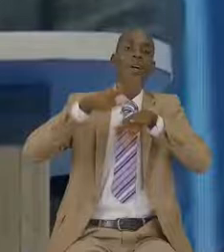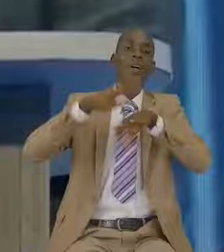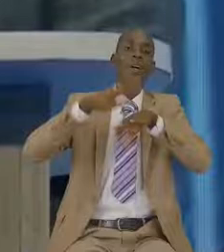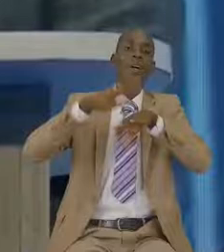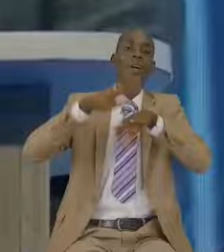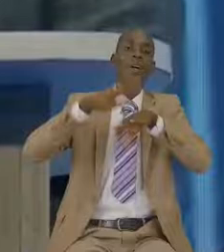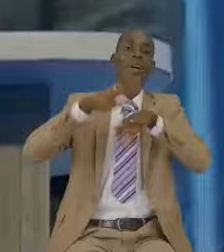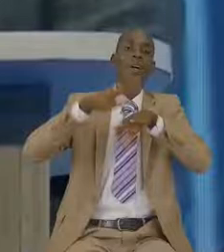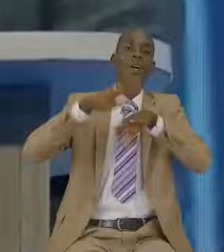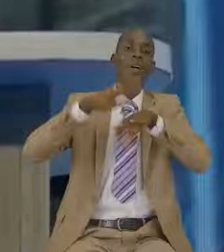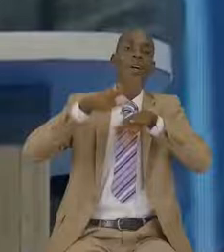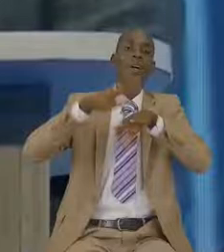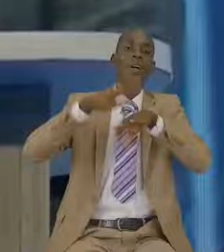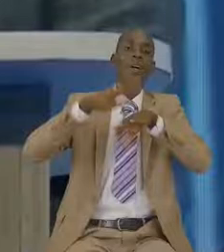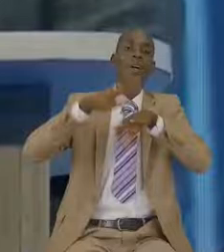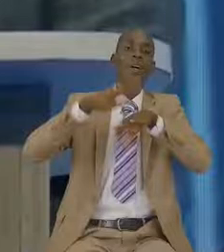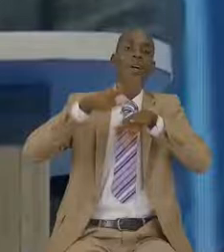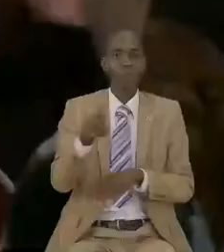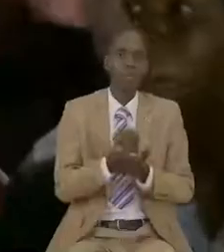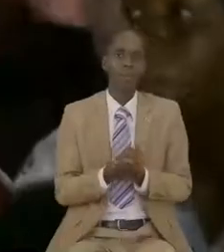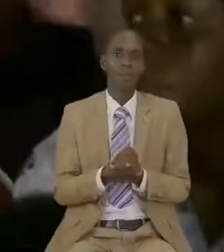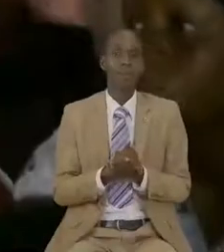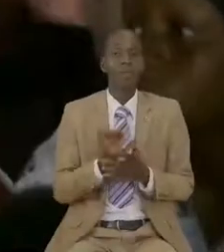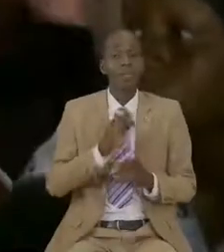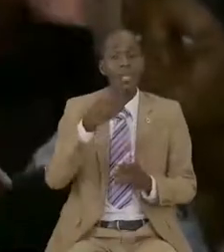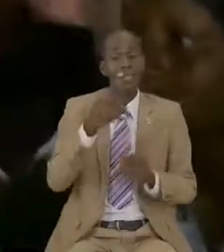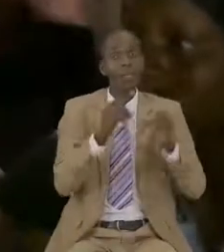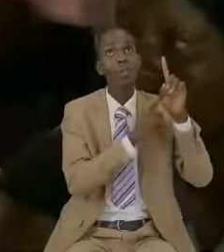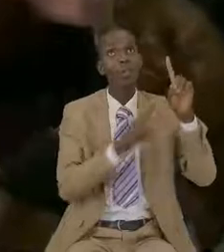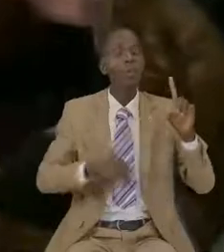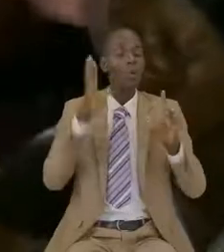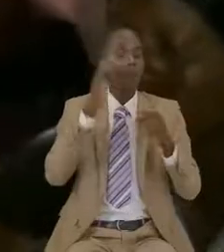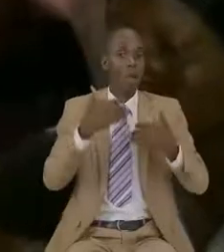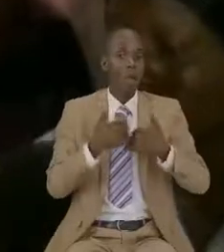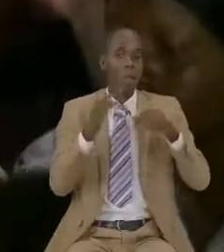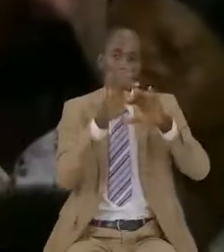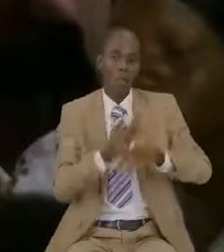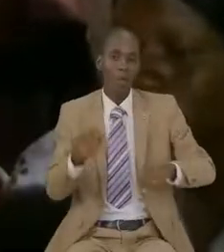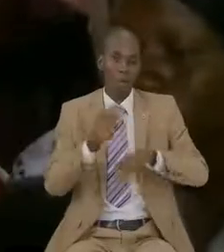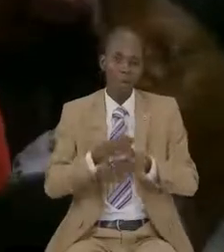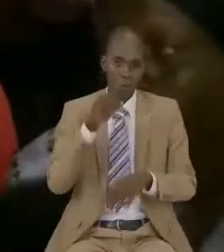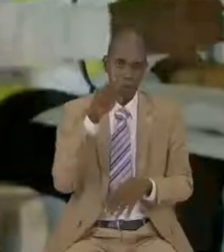de toi. J'ai dit, le Seigneur aura pitié de toi.